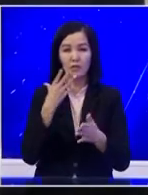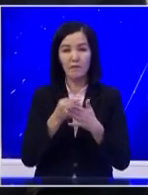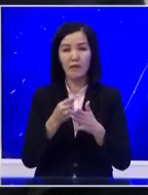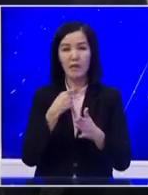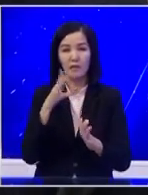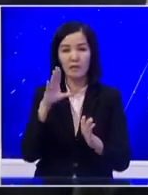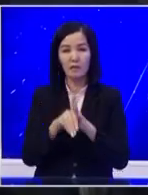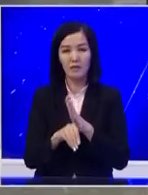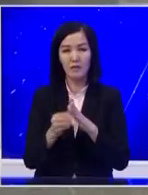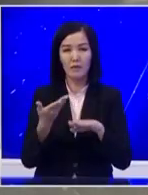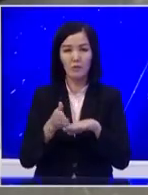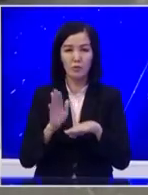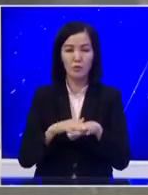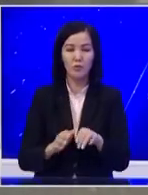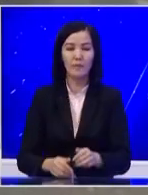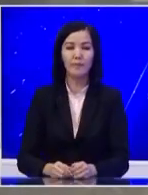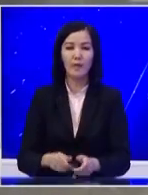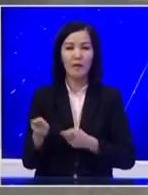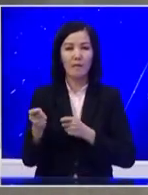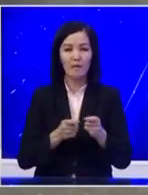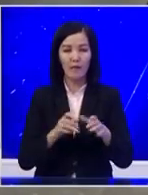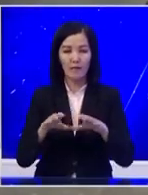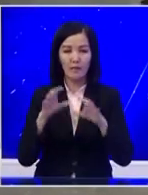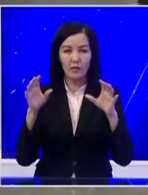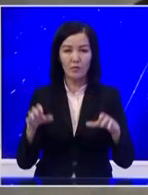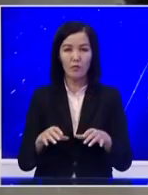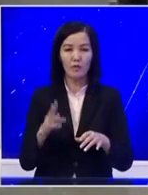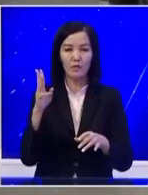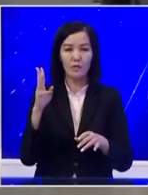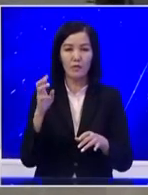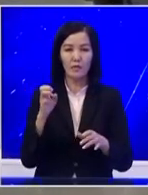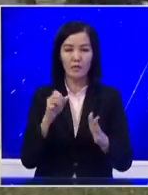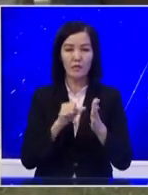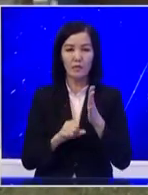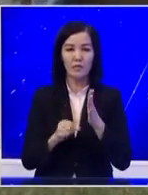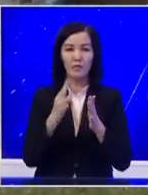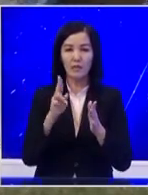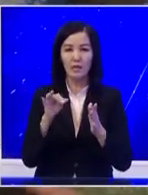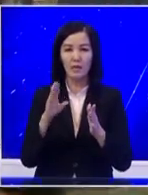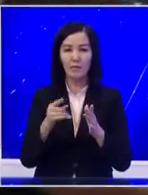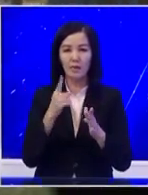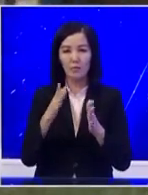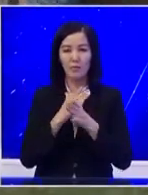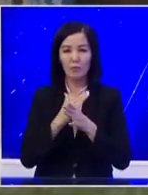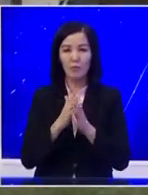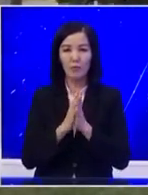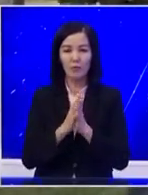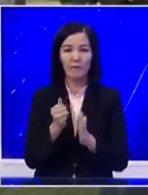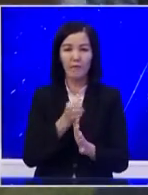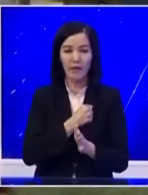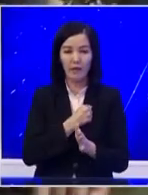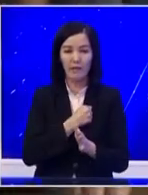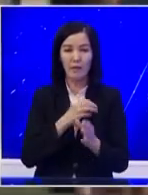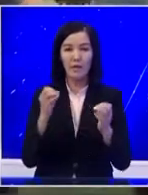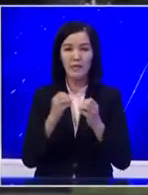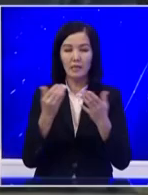голоса. Власти города в Мандрагоне в 60 километрах от Неаполя были вынуждены обратиться за помощью к военным после того, как